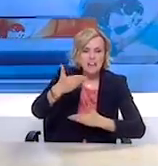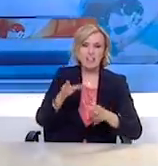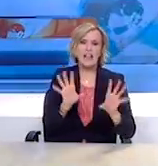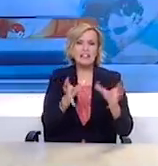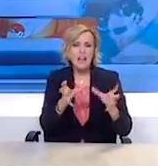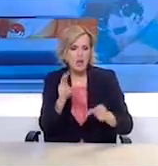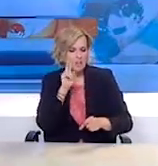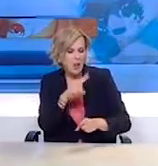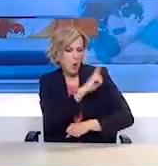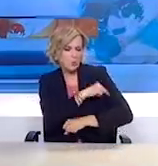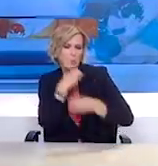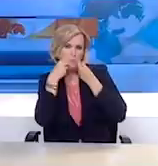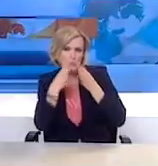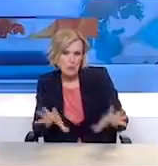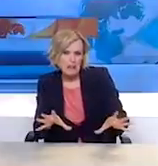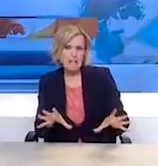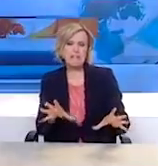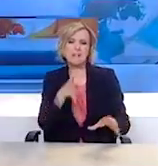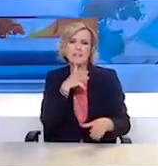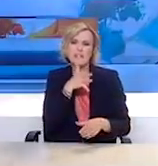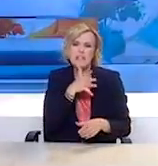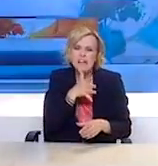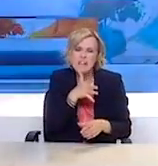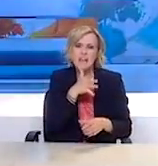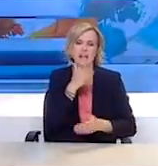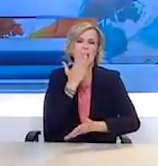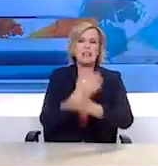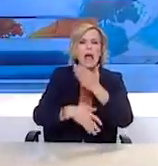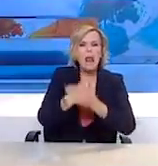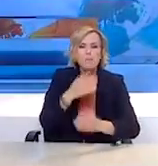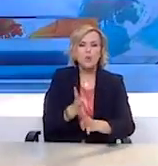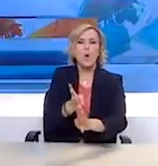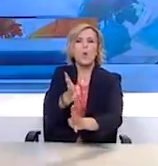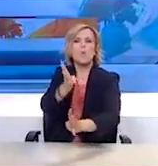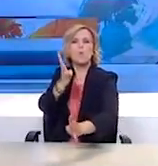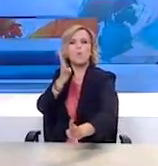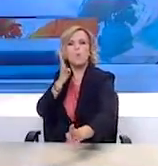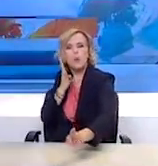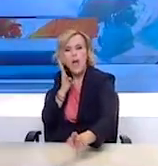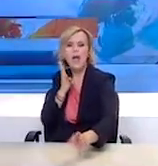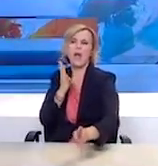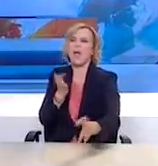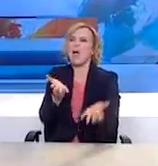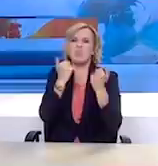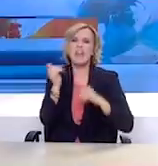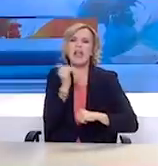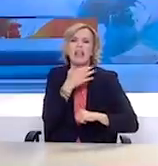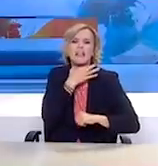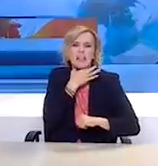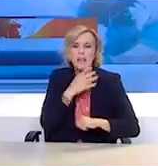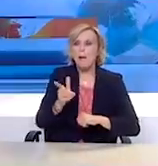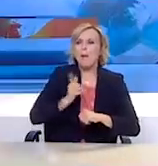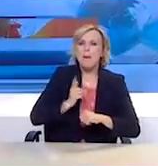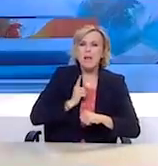μαζικής επικοινωνίας πώς οι συνάνθρωποι μας περιμένουν για μία μονάδα, για μία κλίνη σε μονάδα